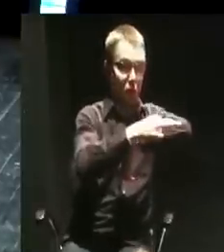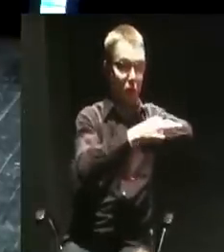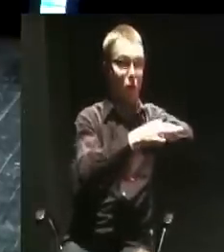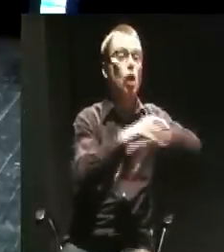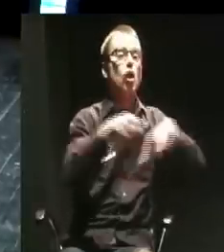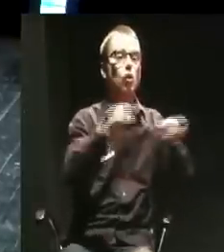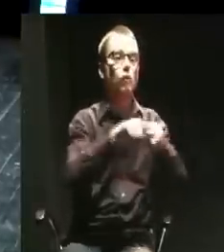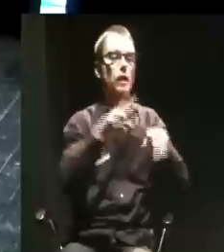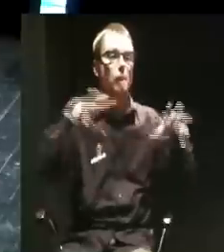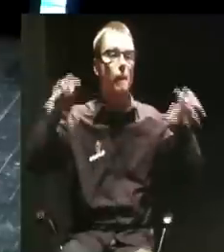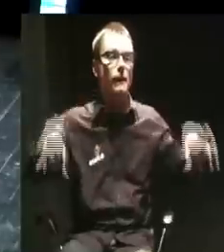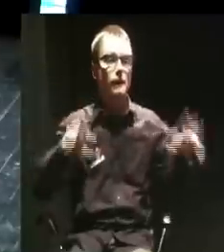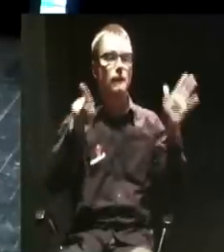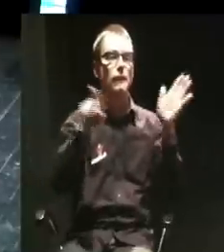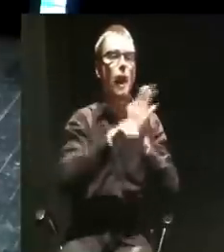umowy o współpracę.